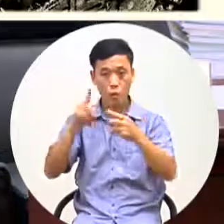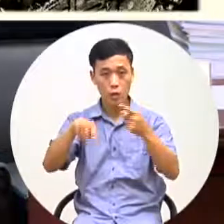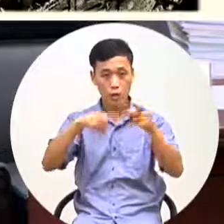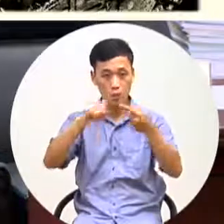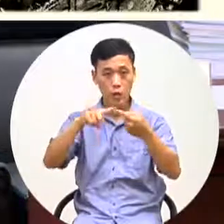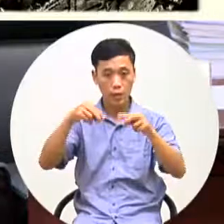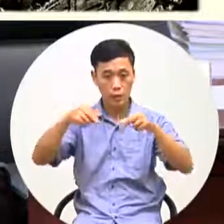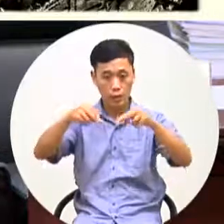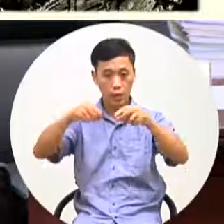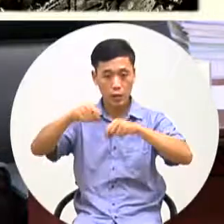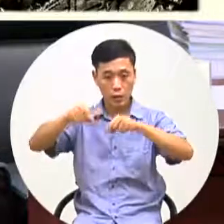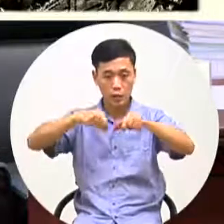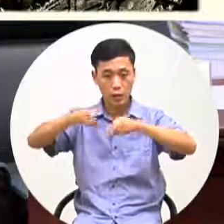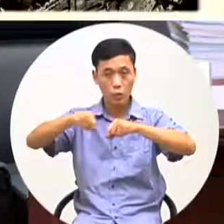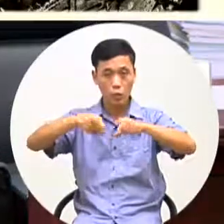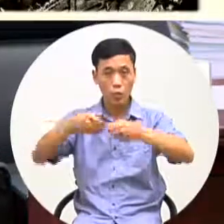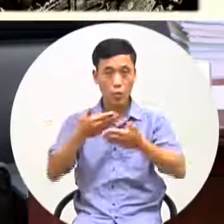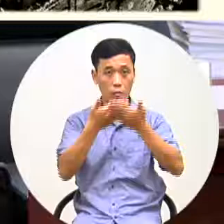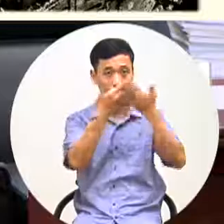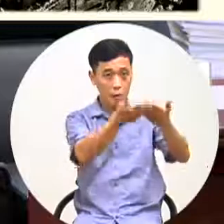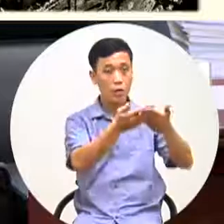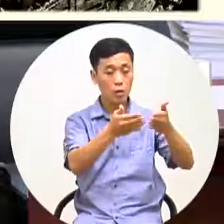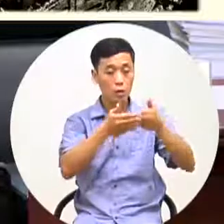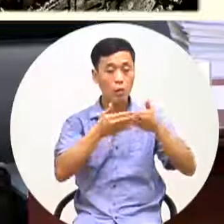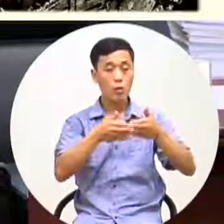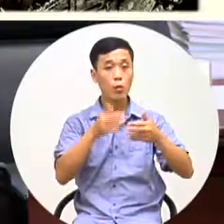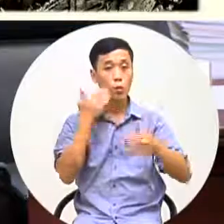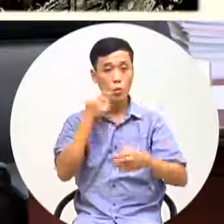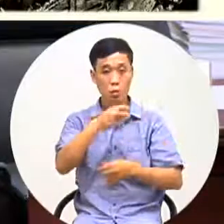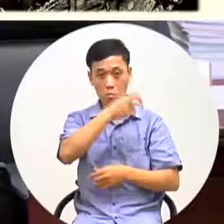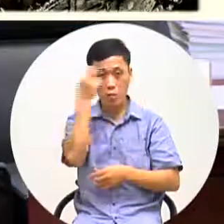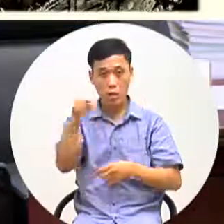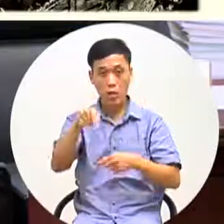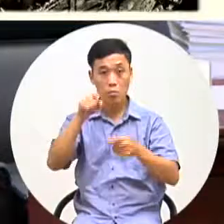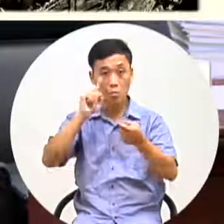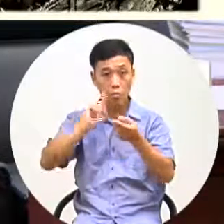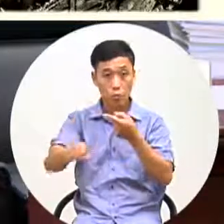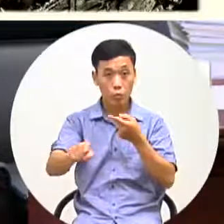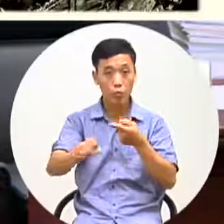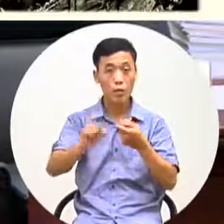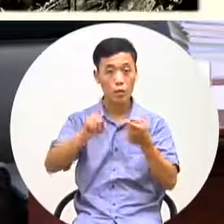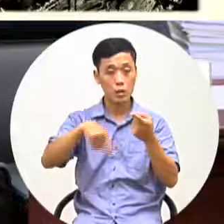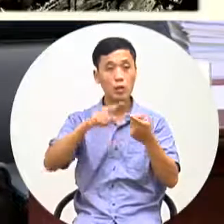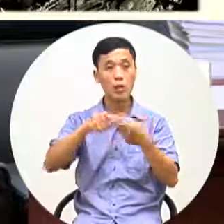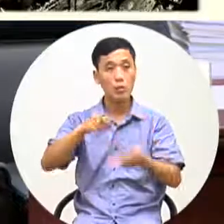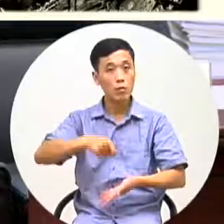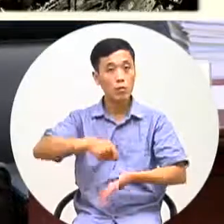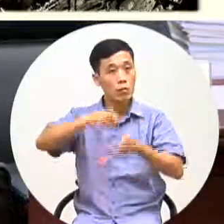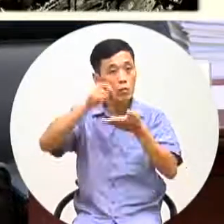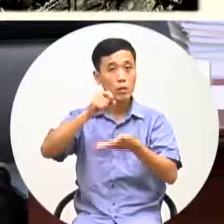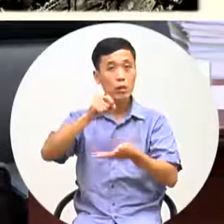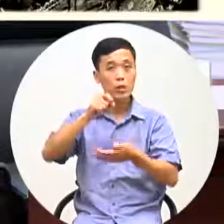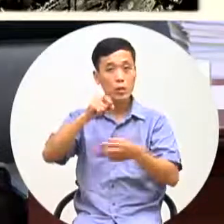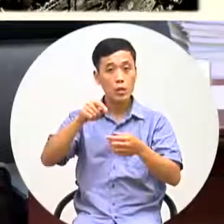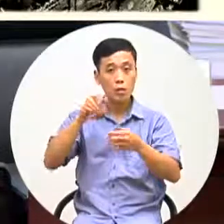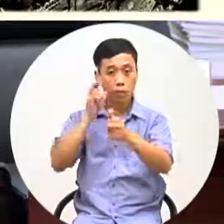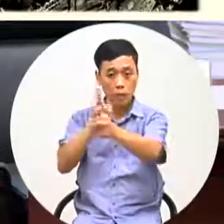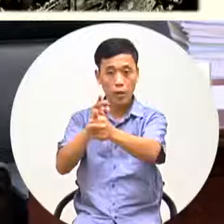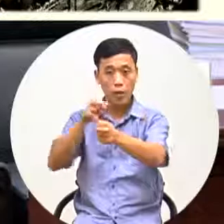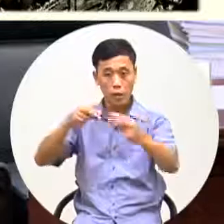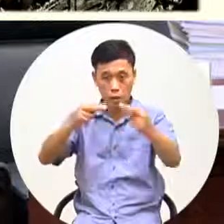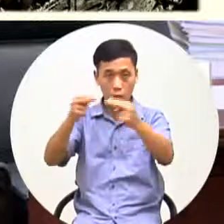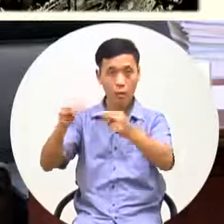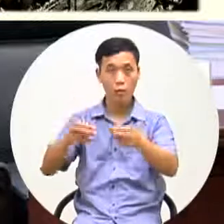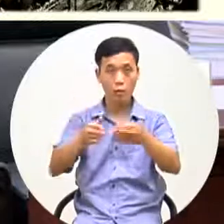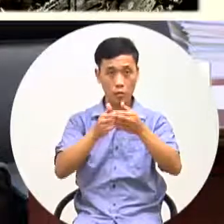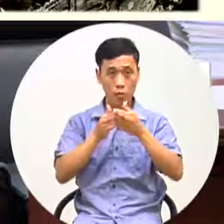道，当我们发现他有不对的地方的时候，立刻提出改正的方案，让他们去依照这个